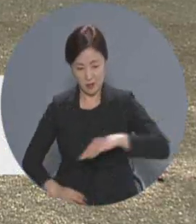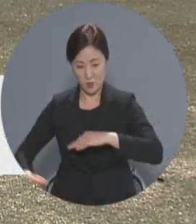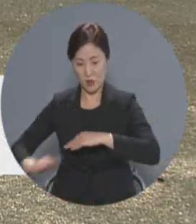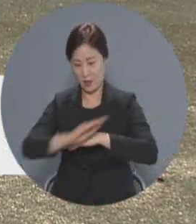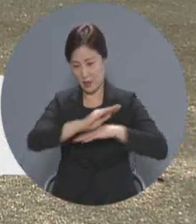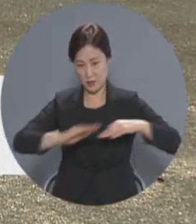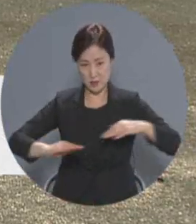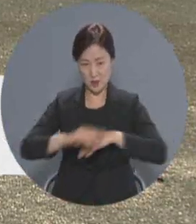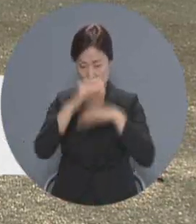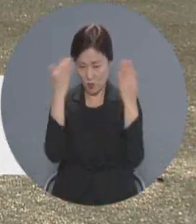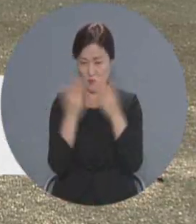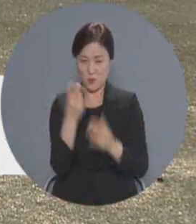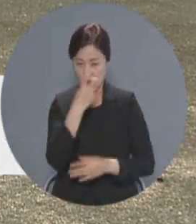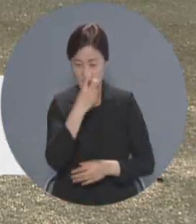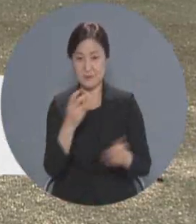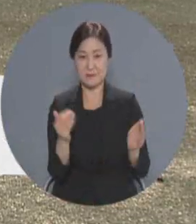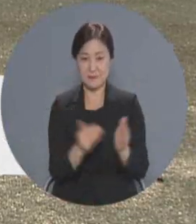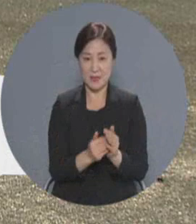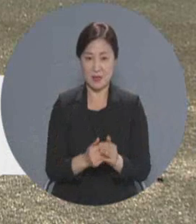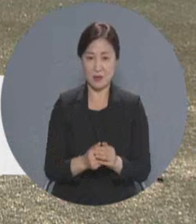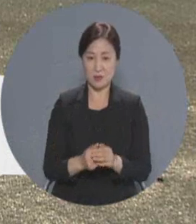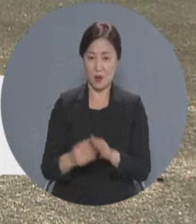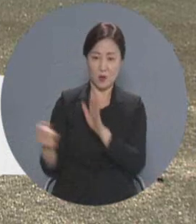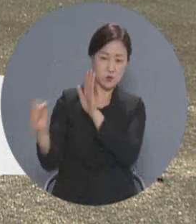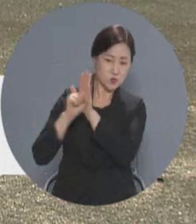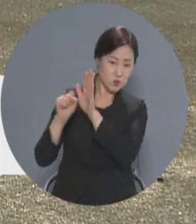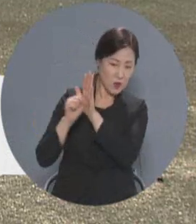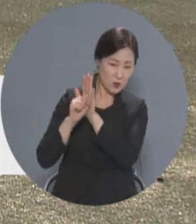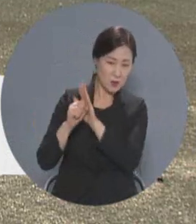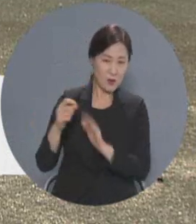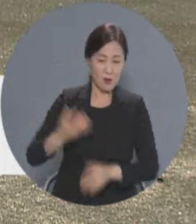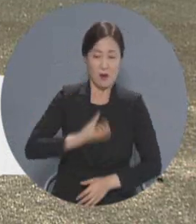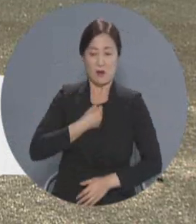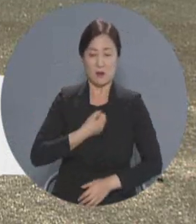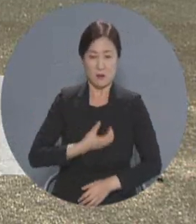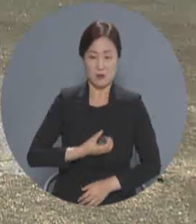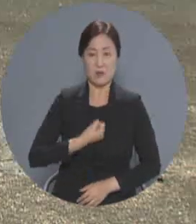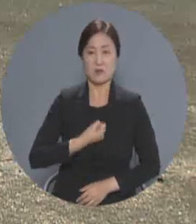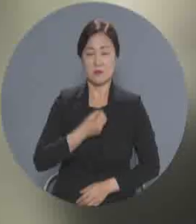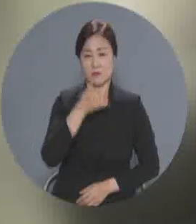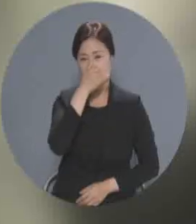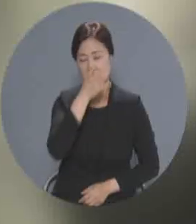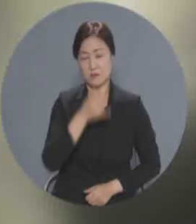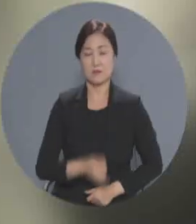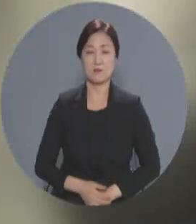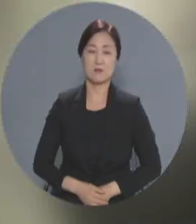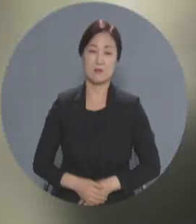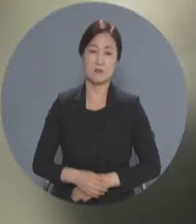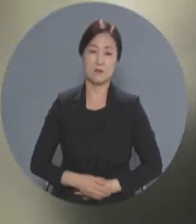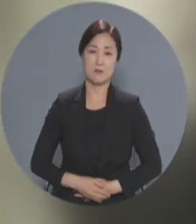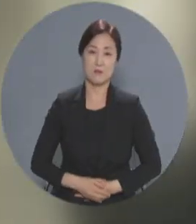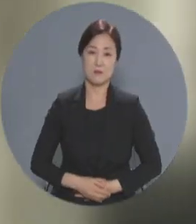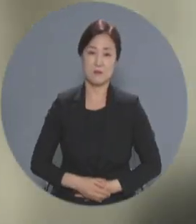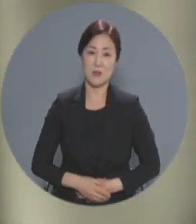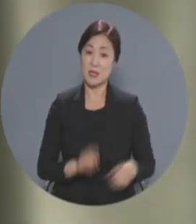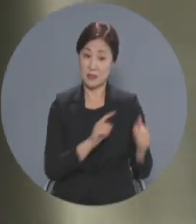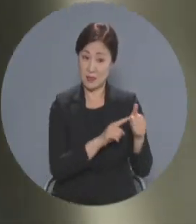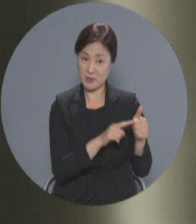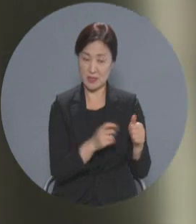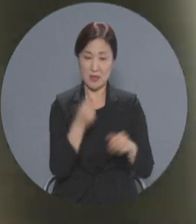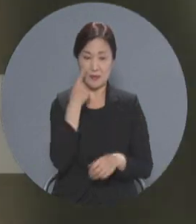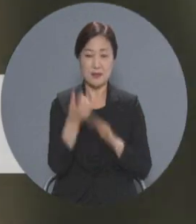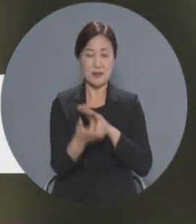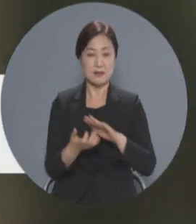확인을 하더라고요. 그러니까 너무 소리만 나도 그냥 와서 그 사람이 와서 떠든다냐 싶어갖고 깜짝 놀래지고 그러더라고요. A씨는 한 달